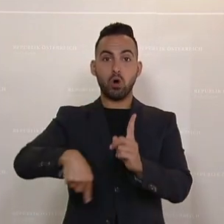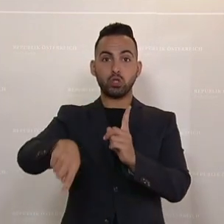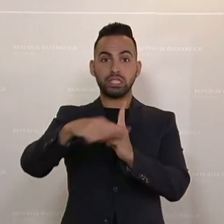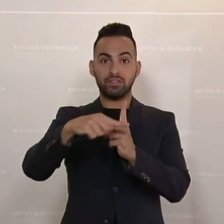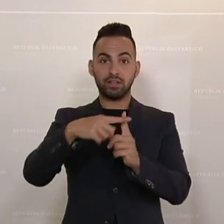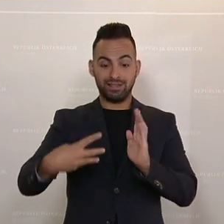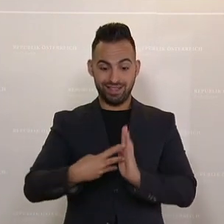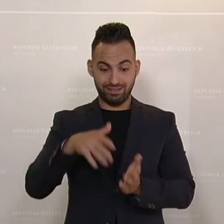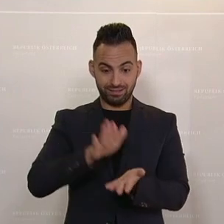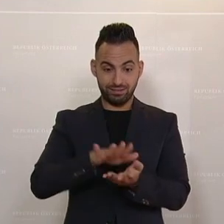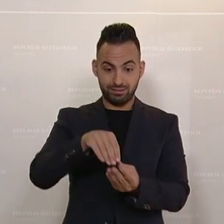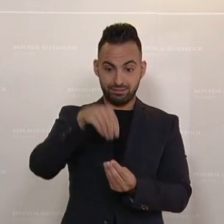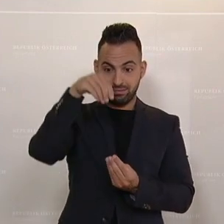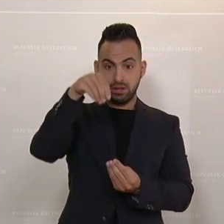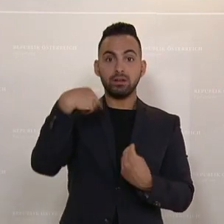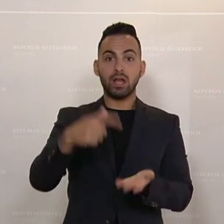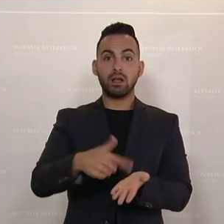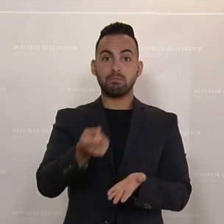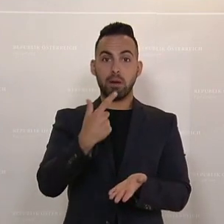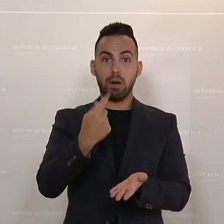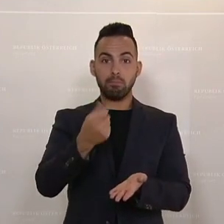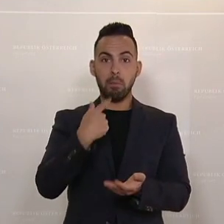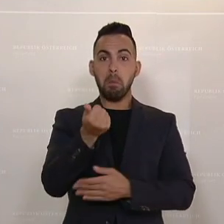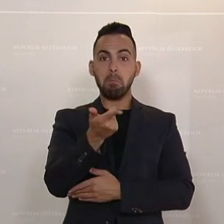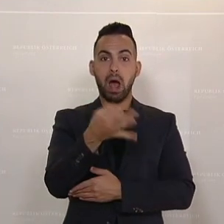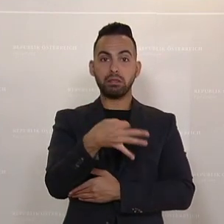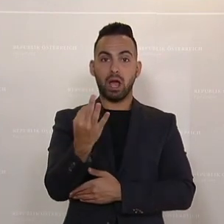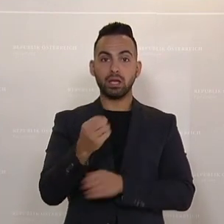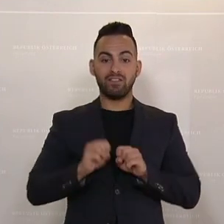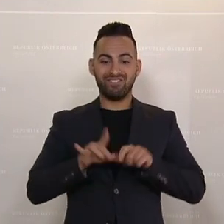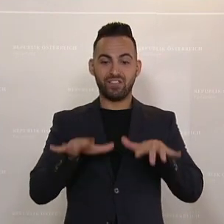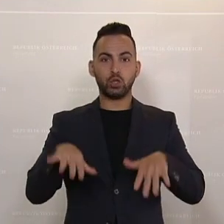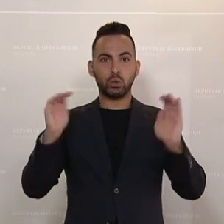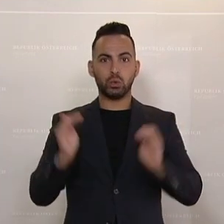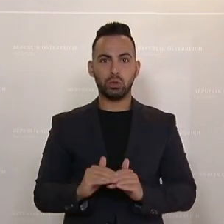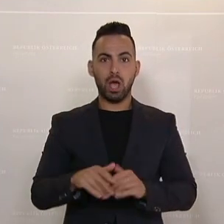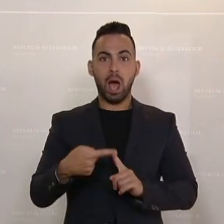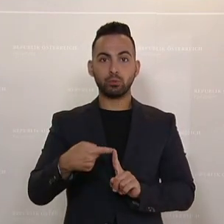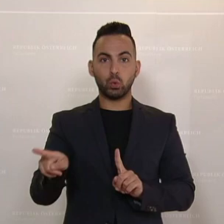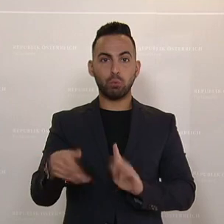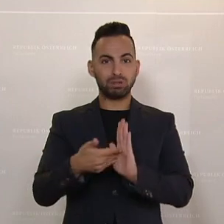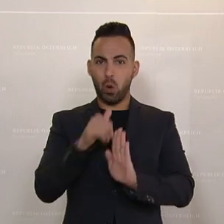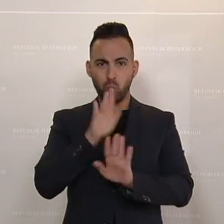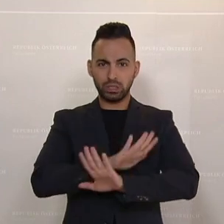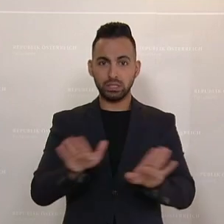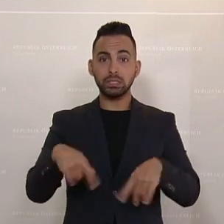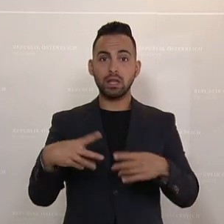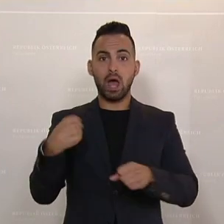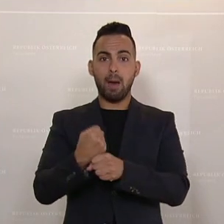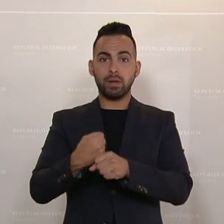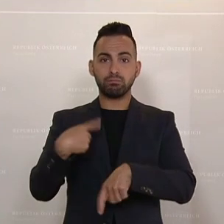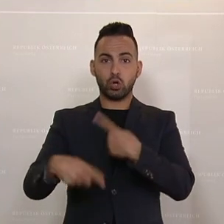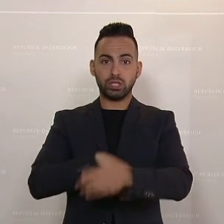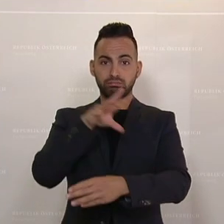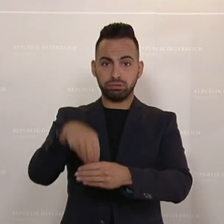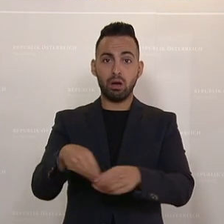Medikamente bekommen, wo sie nach wenigen Tagen vollkommen virenfrei wieder wären, keine Absonderung notwendig ist und sie am Arbeitsprozess wieder teilnehmen könnten und das Risiko von